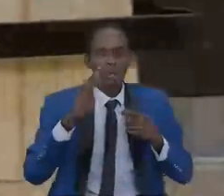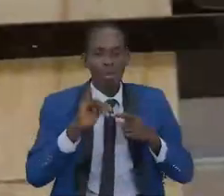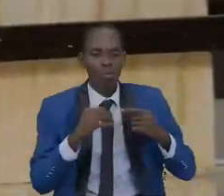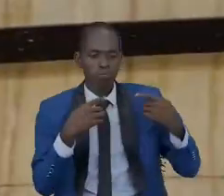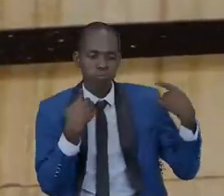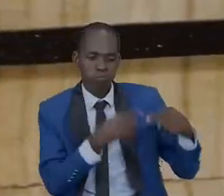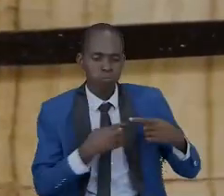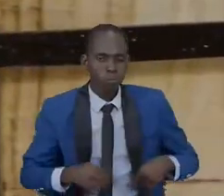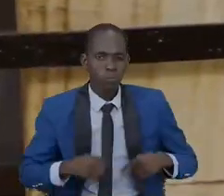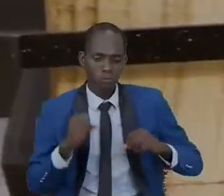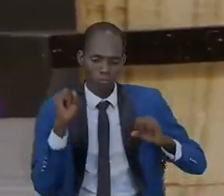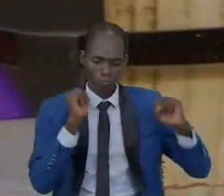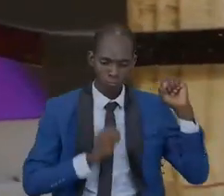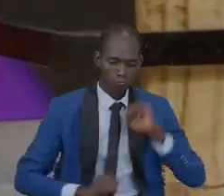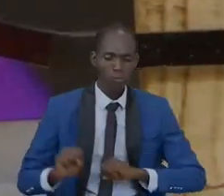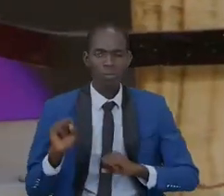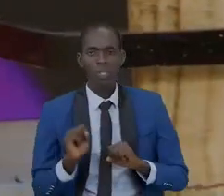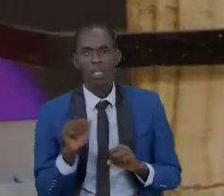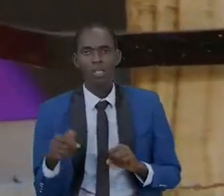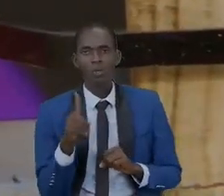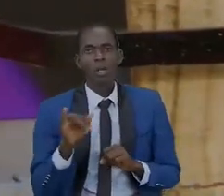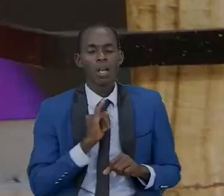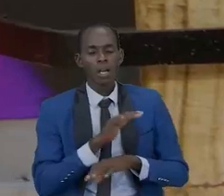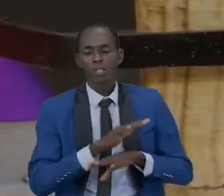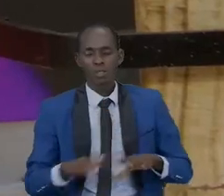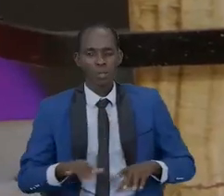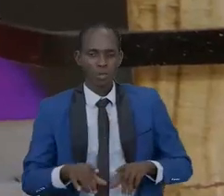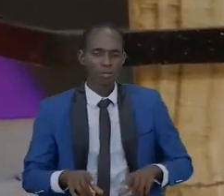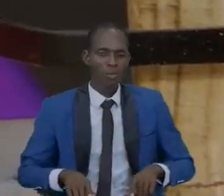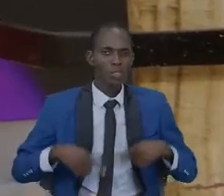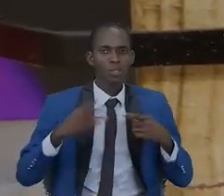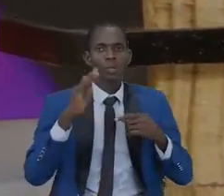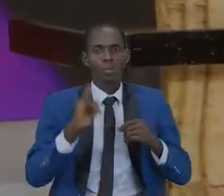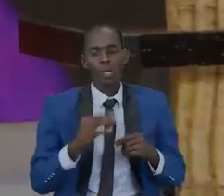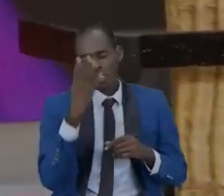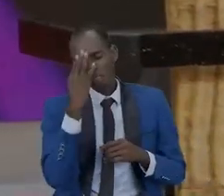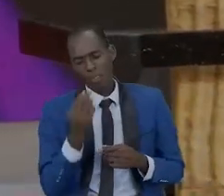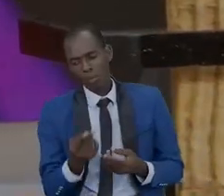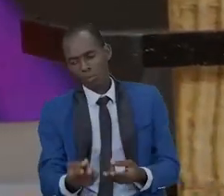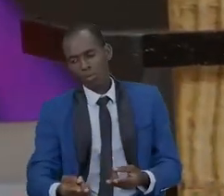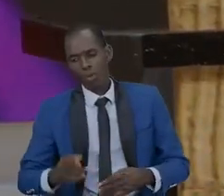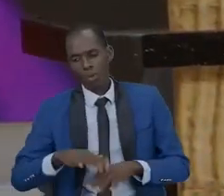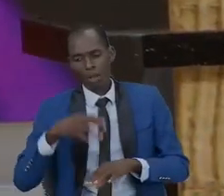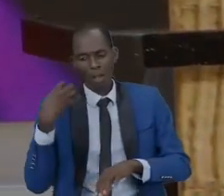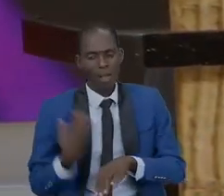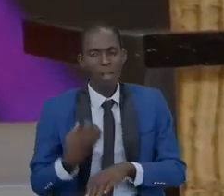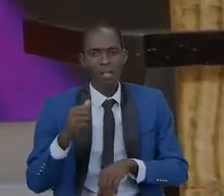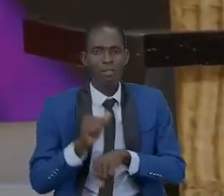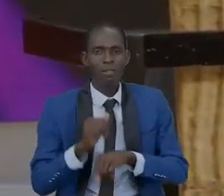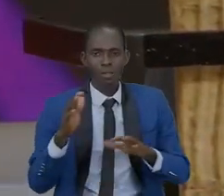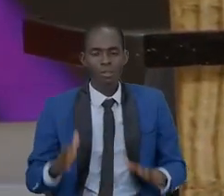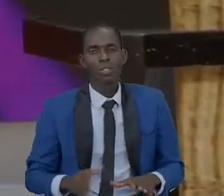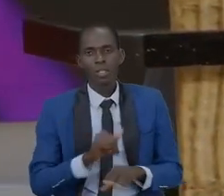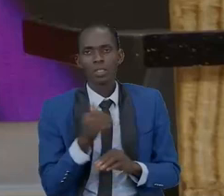me débattant je ne vis plus en vivant en roulant sur la terre je ne vis plus en